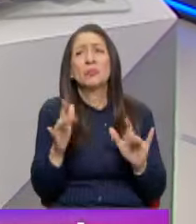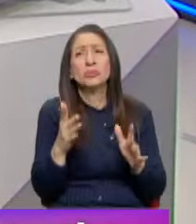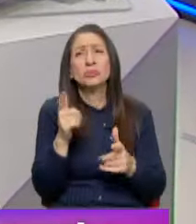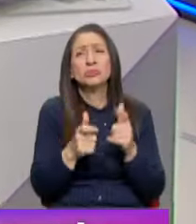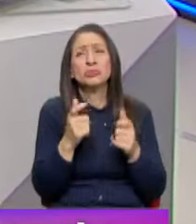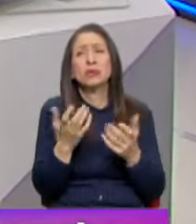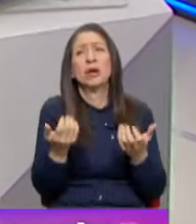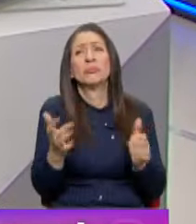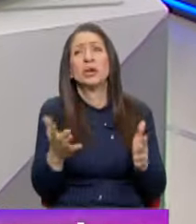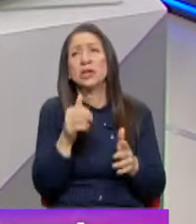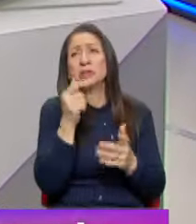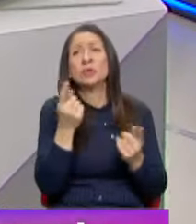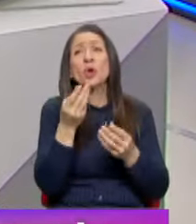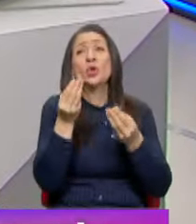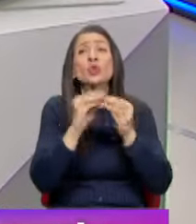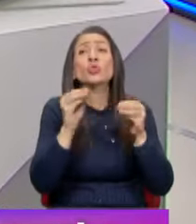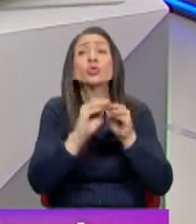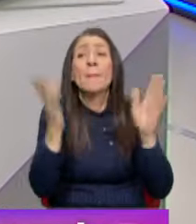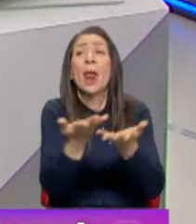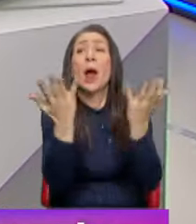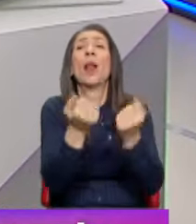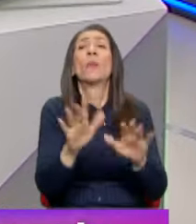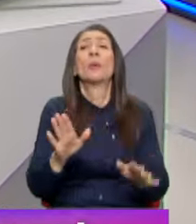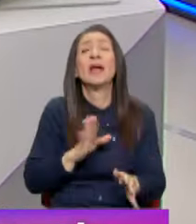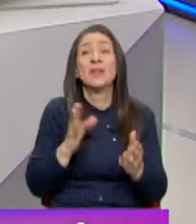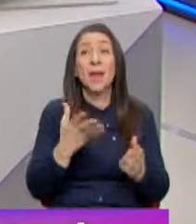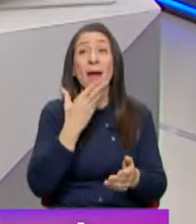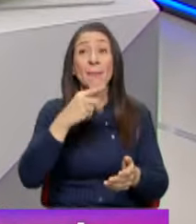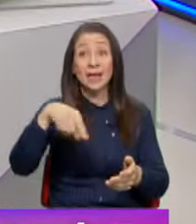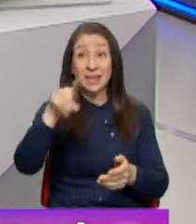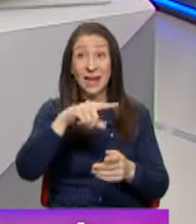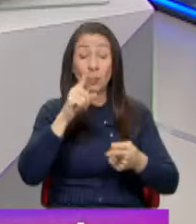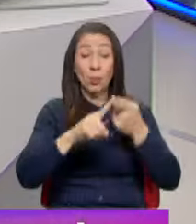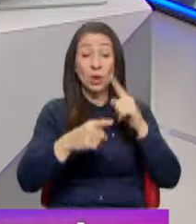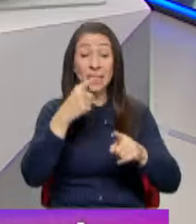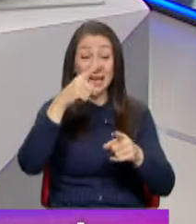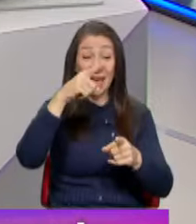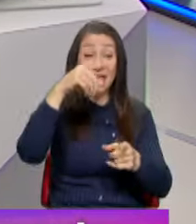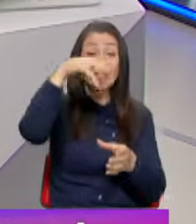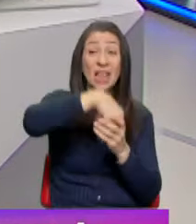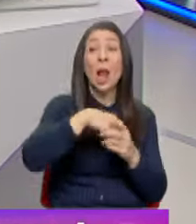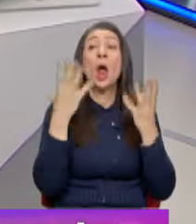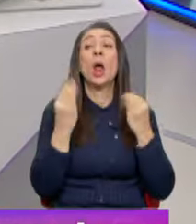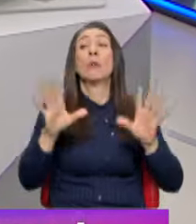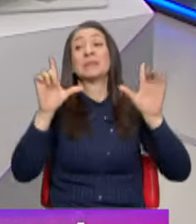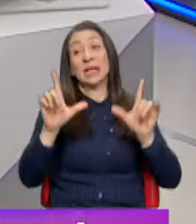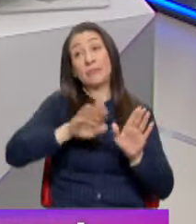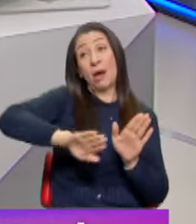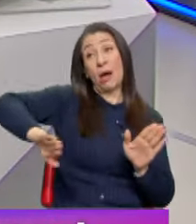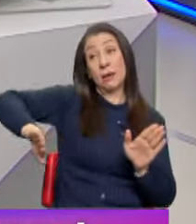süt görmüyor hiç yumurta bile alamıyor evlad emekliler siyasete malem